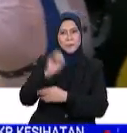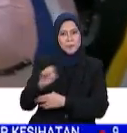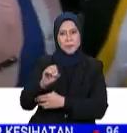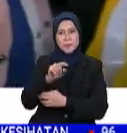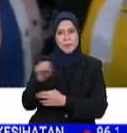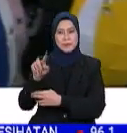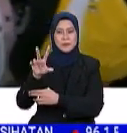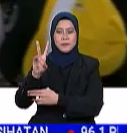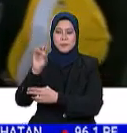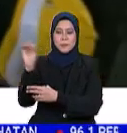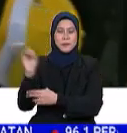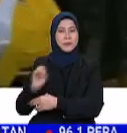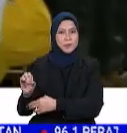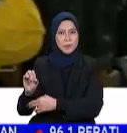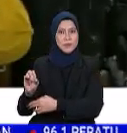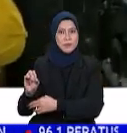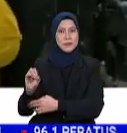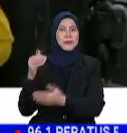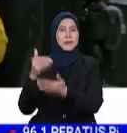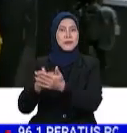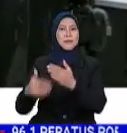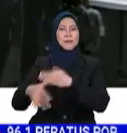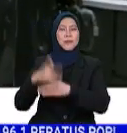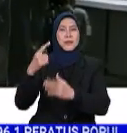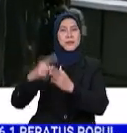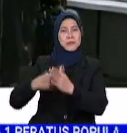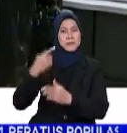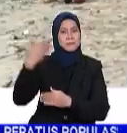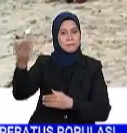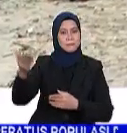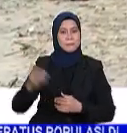ke 70% sehingga awal bulan depan.